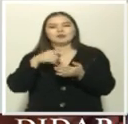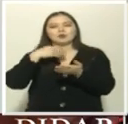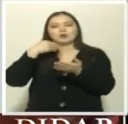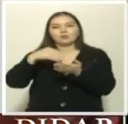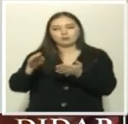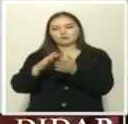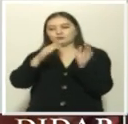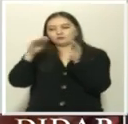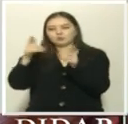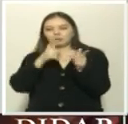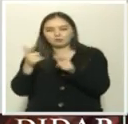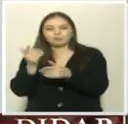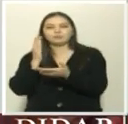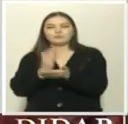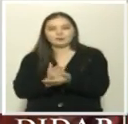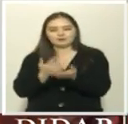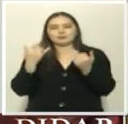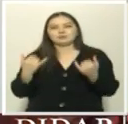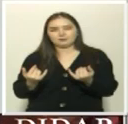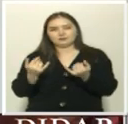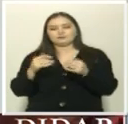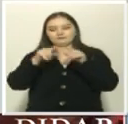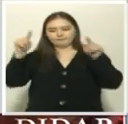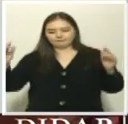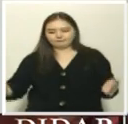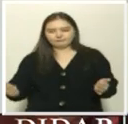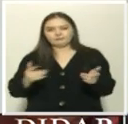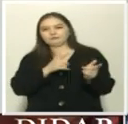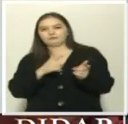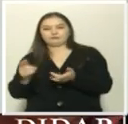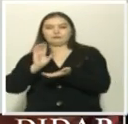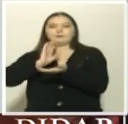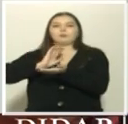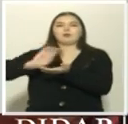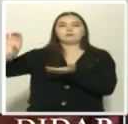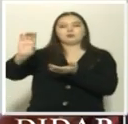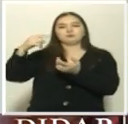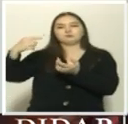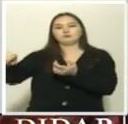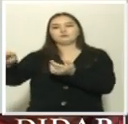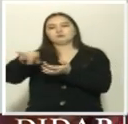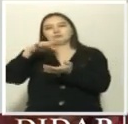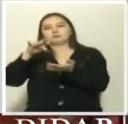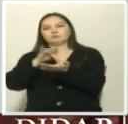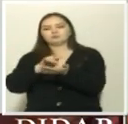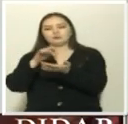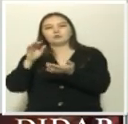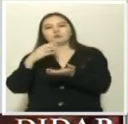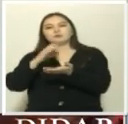в программу они завершаются. Также ждем закуп оставшихся препаратов. После того, как